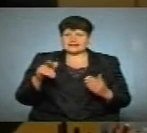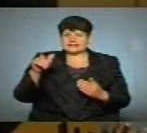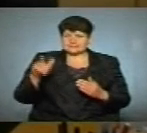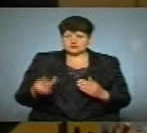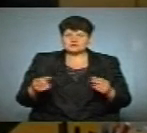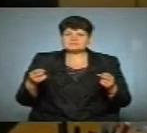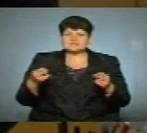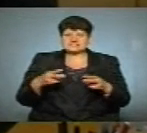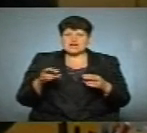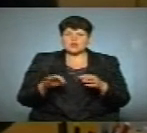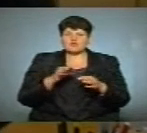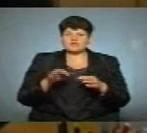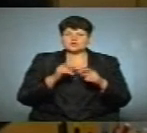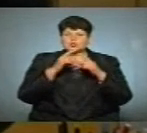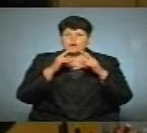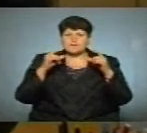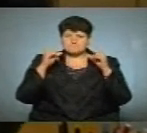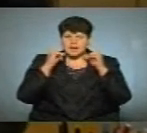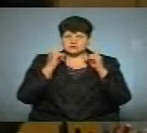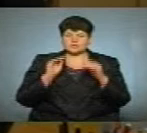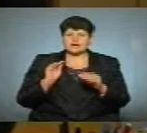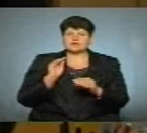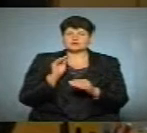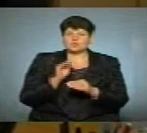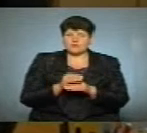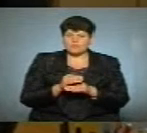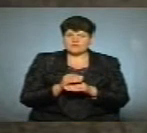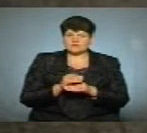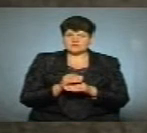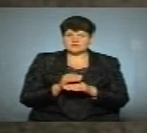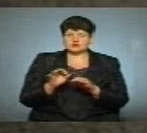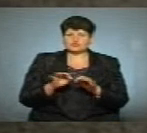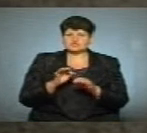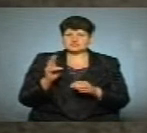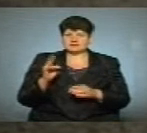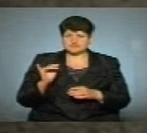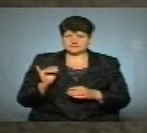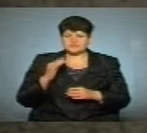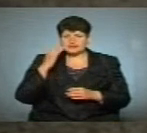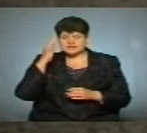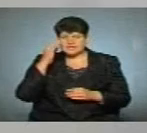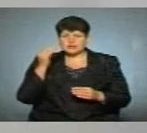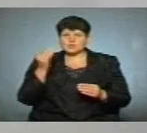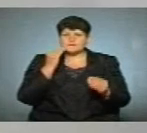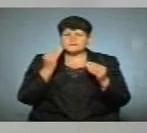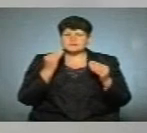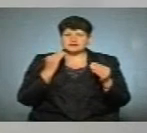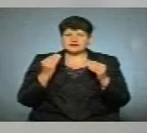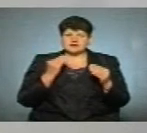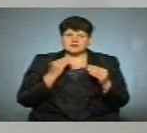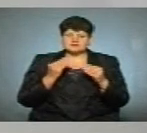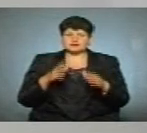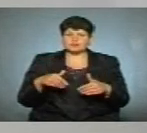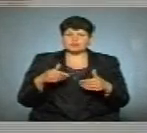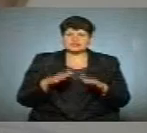таку вишиту маску. Ну, як доповнення до вишиванки. Ідею прикрасити захисні маски елементами вишивки